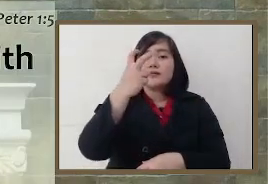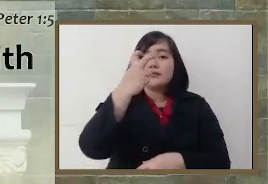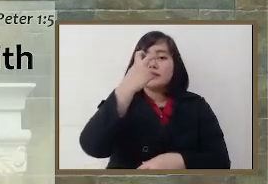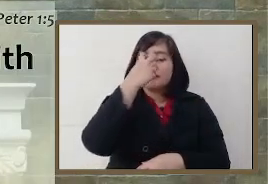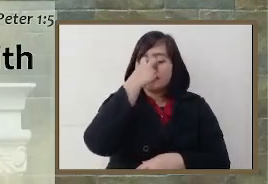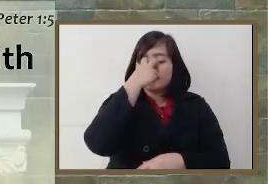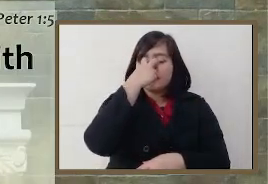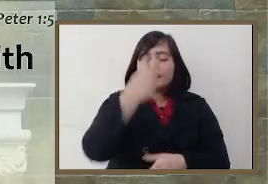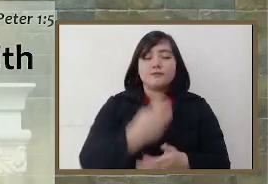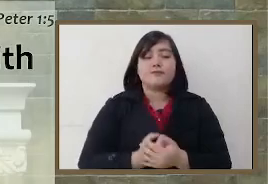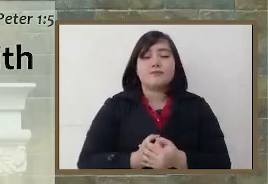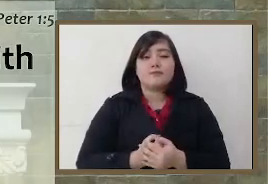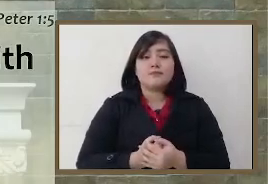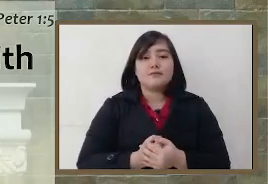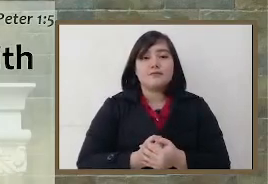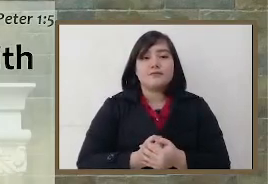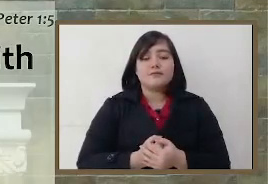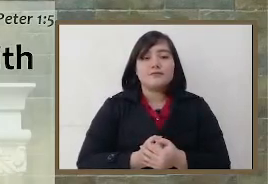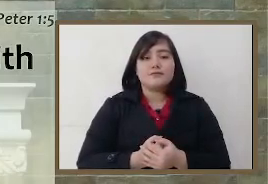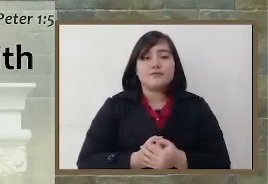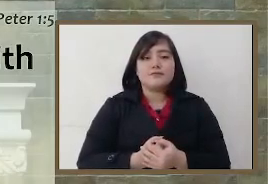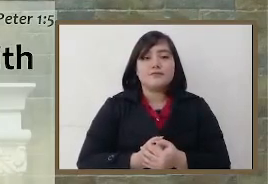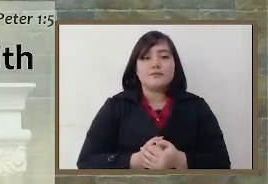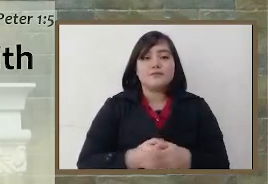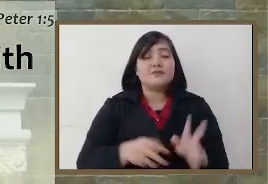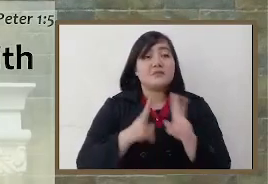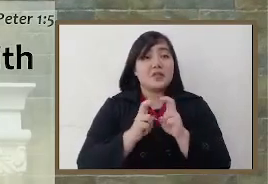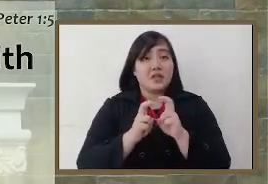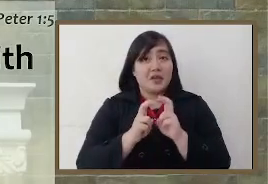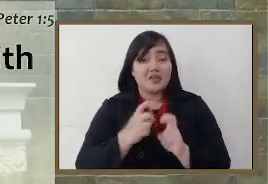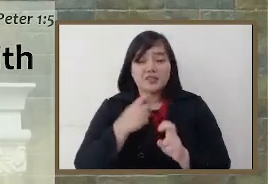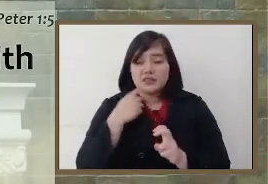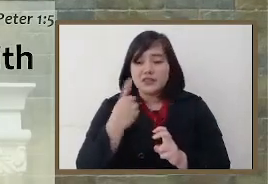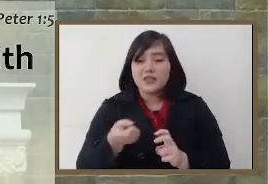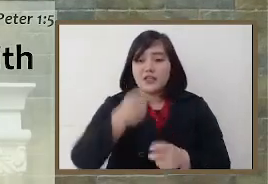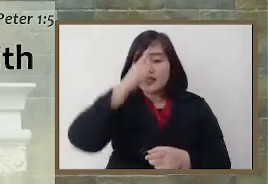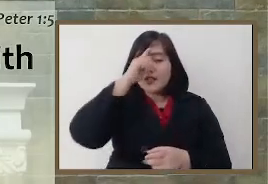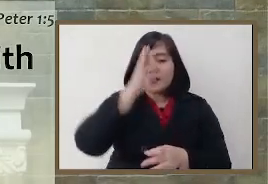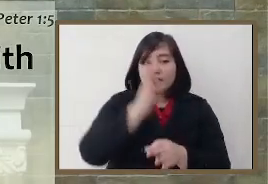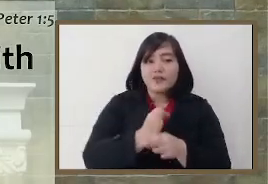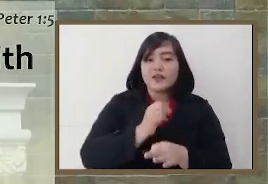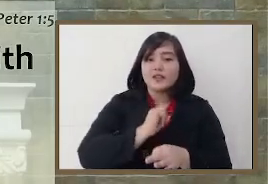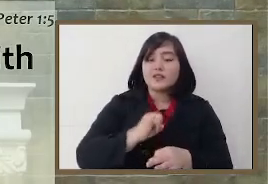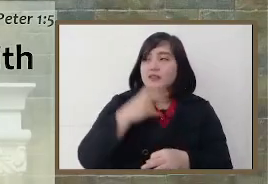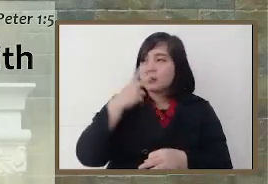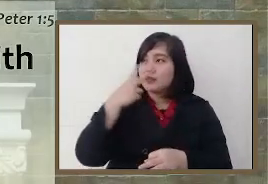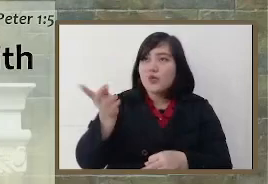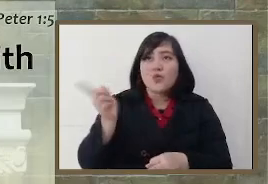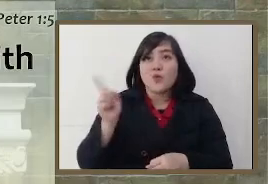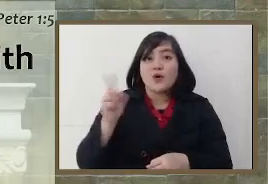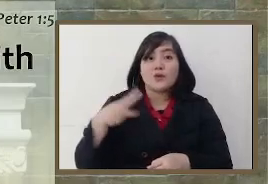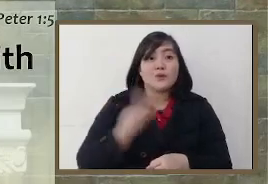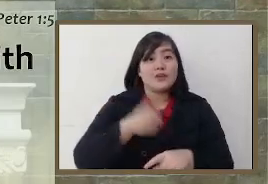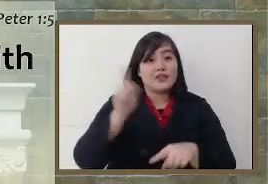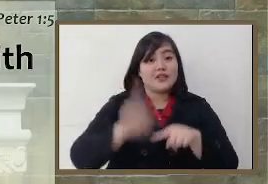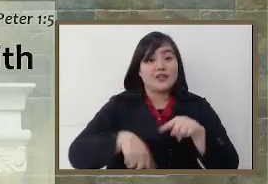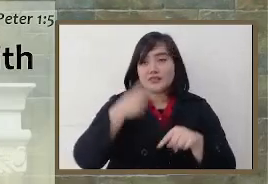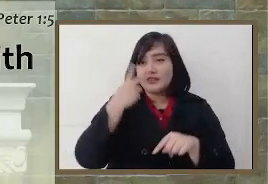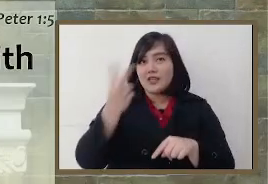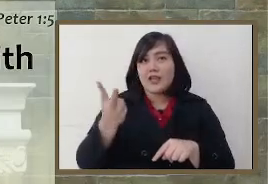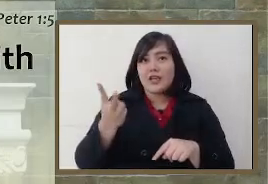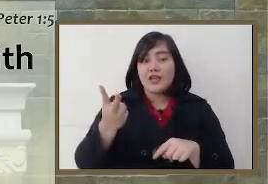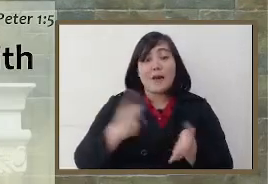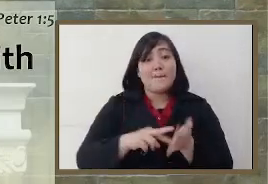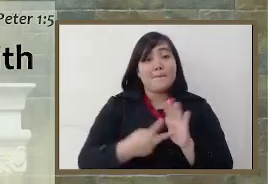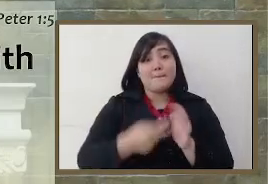Faith is not blind. Bagamat sinasabi po natin is, faith is seeing what we cannot see. Seeing yung